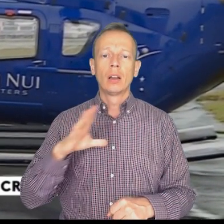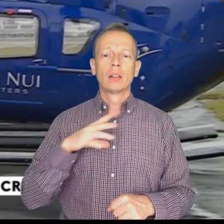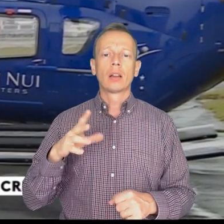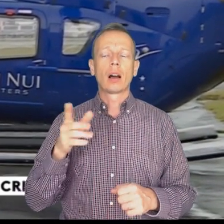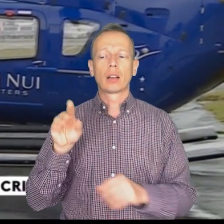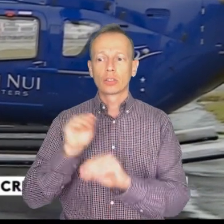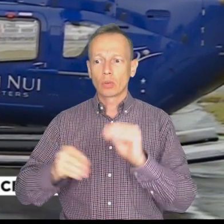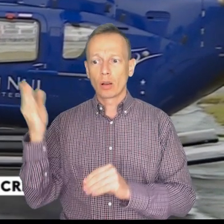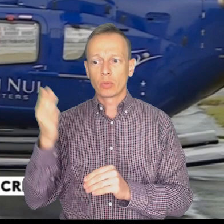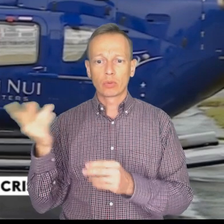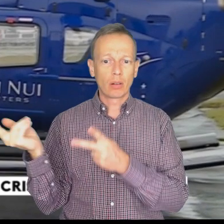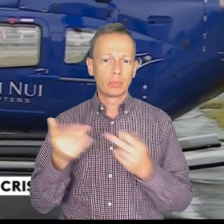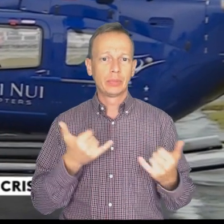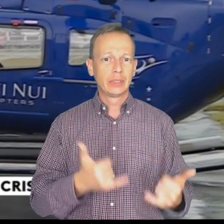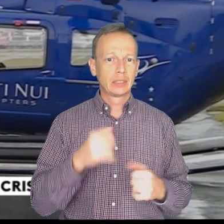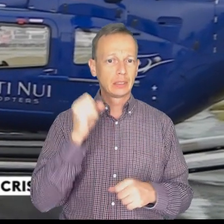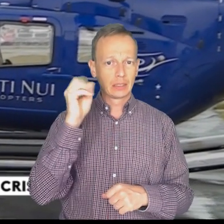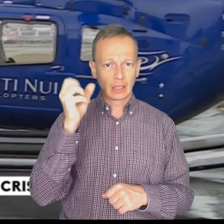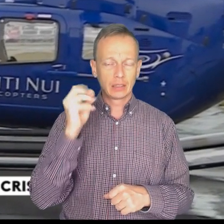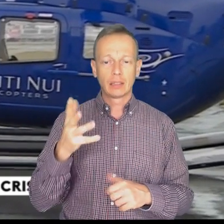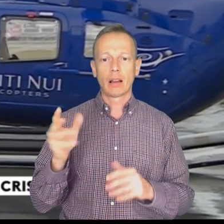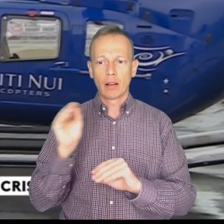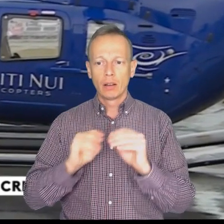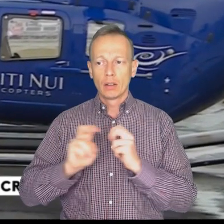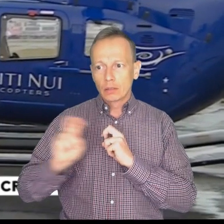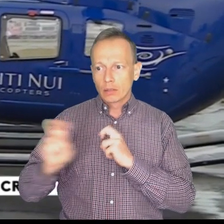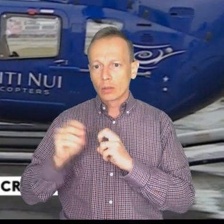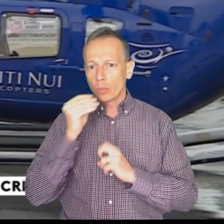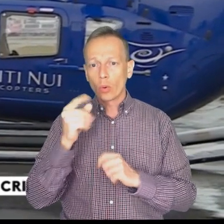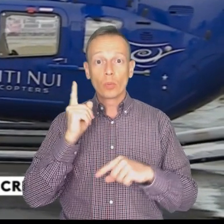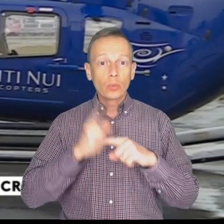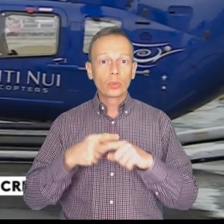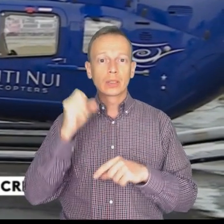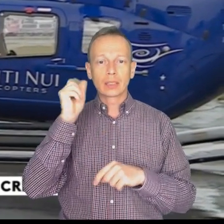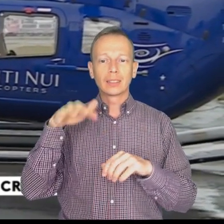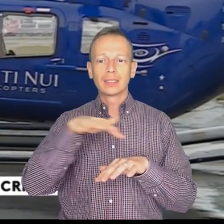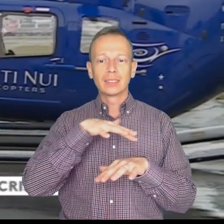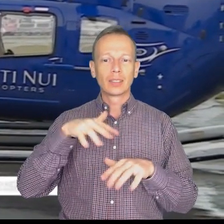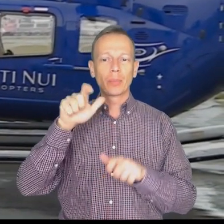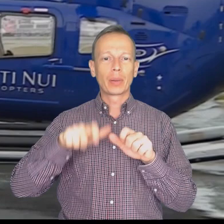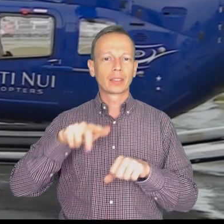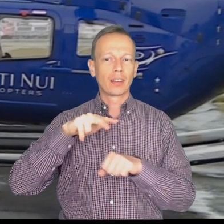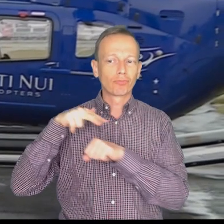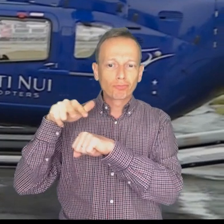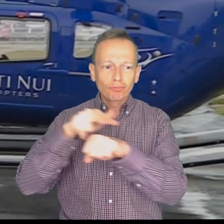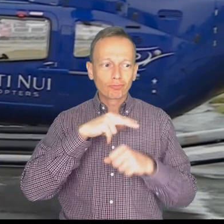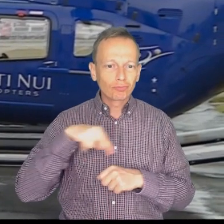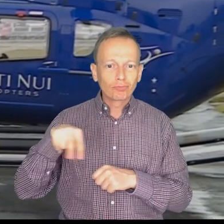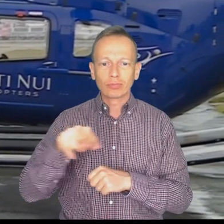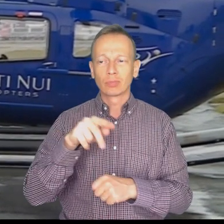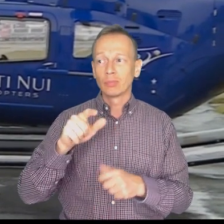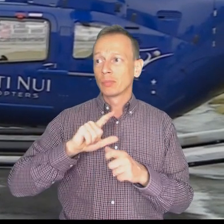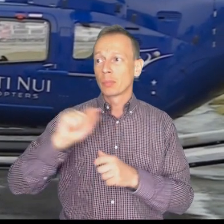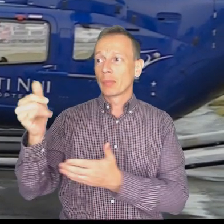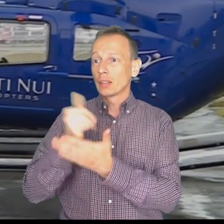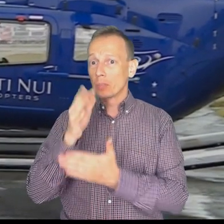restent pour nous et on a constaté une augmentation des vols panoramiques sur Tahiti. Les gens ne pouvant plus partir, je pense qu'ils profitent de l'occasion pour tester